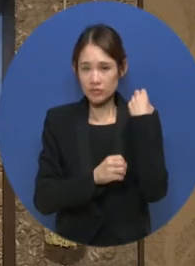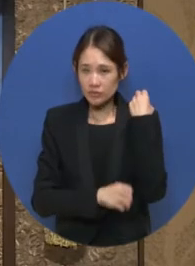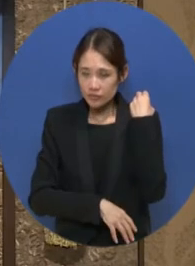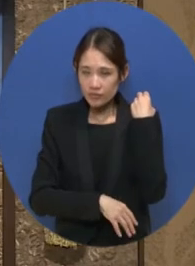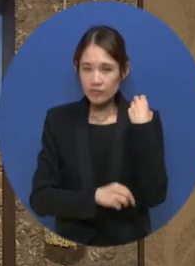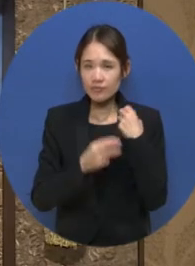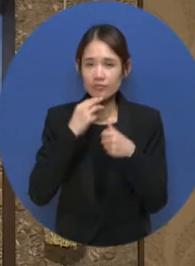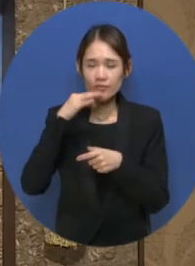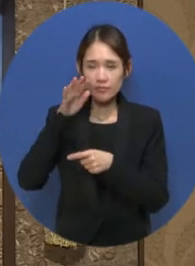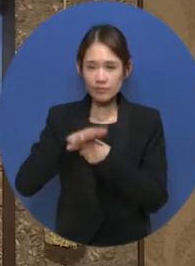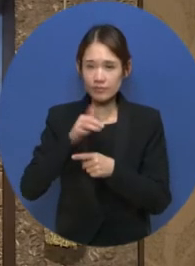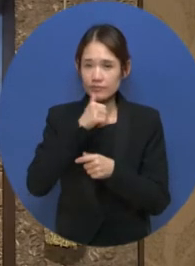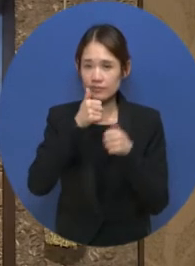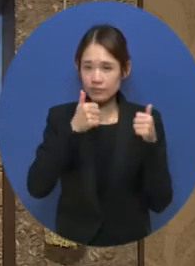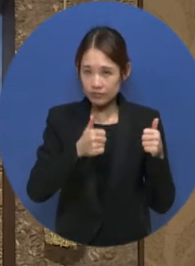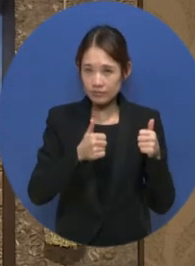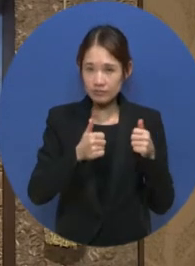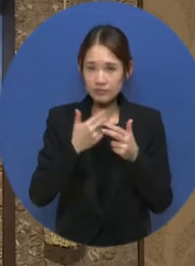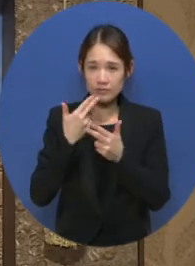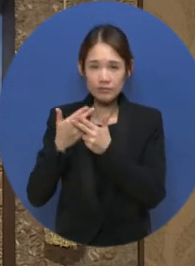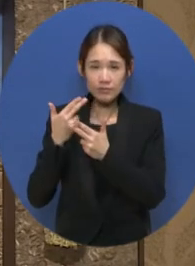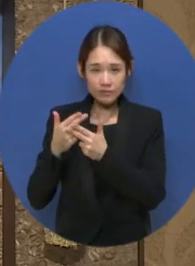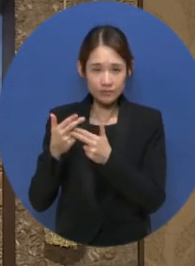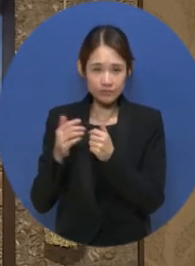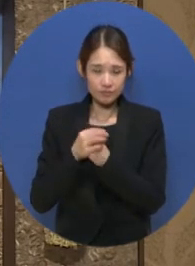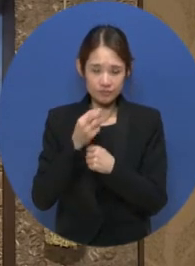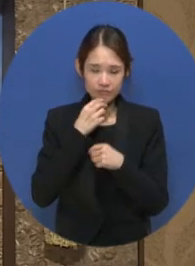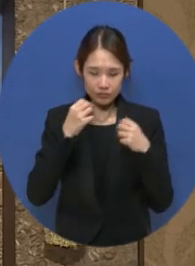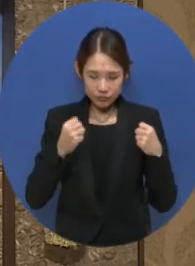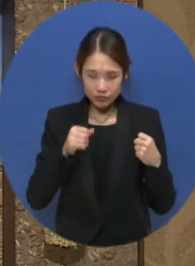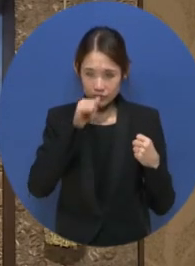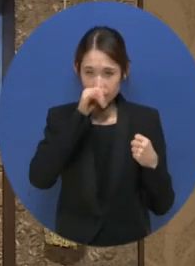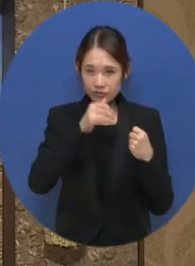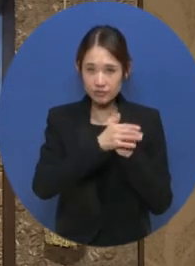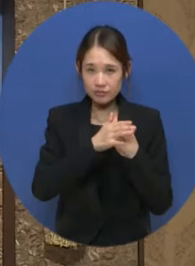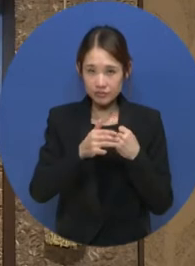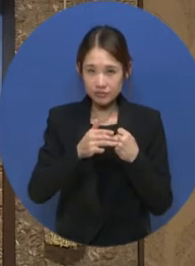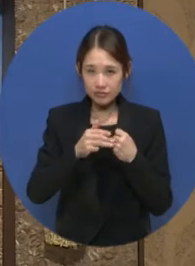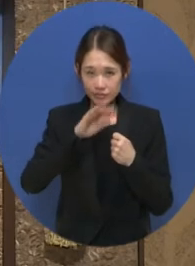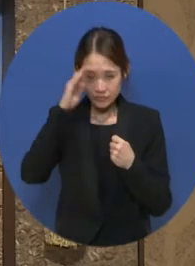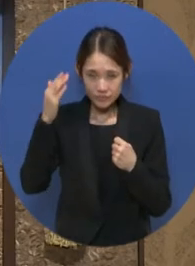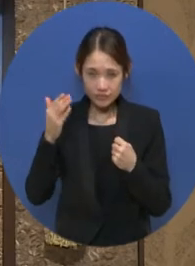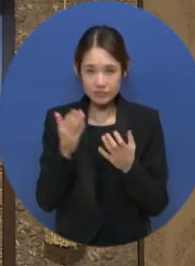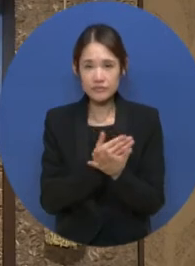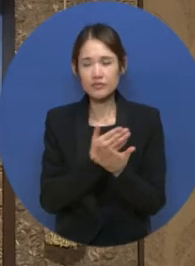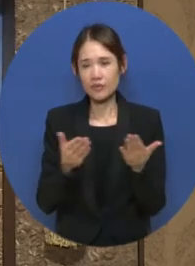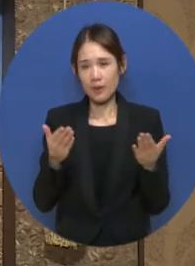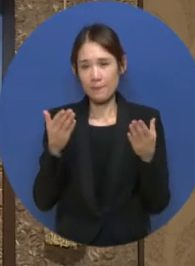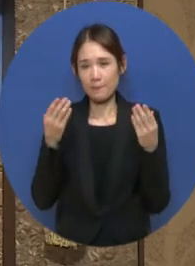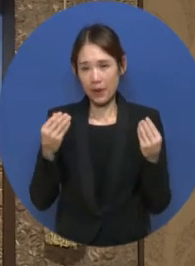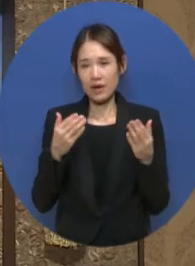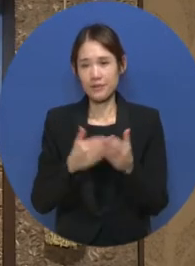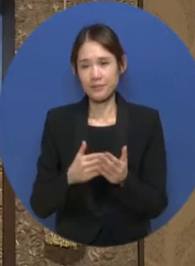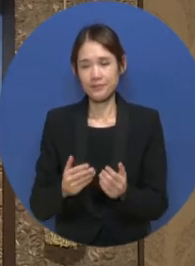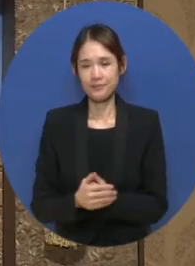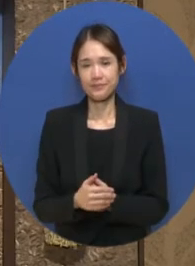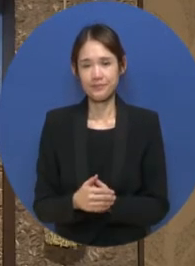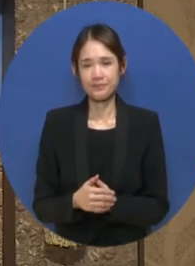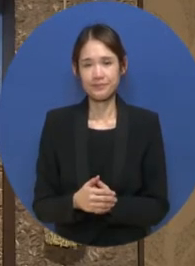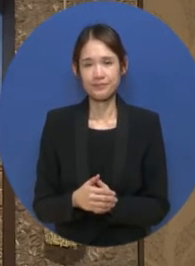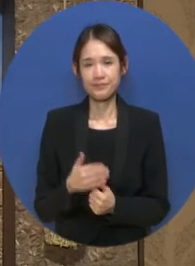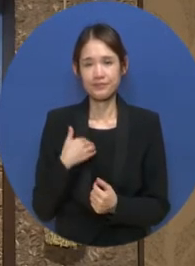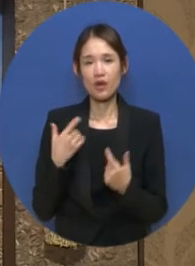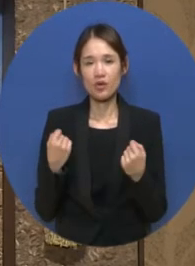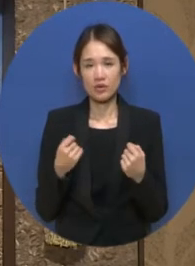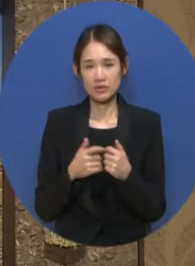이제 서울지방변호사회 패에서 이 서울에 있는 변호사들에게 올 썬 이제 다 메뉴얼을 제패 포를 해드렸구요 예 저희